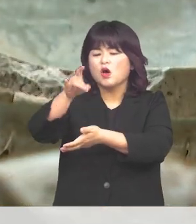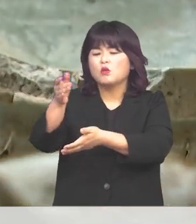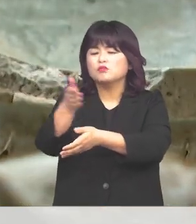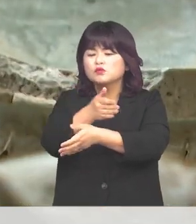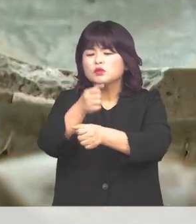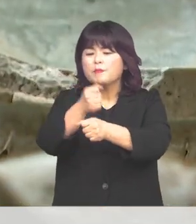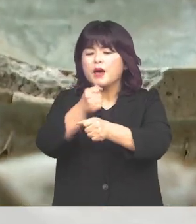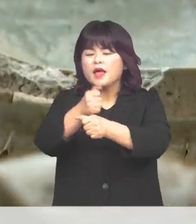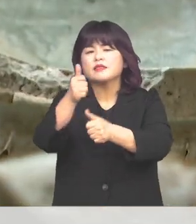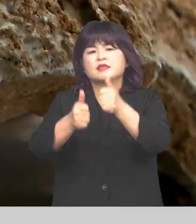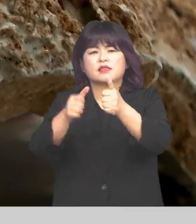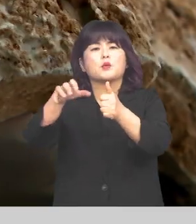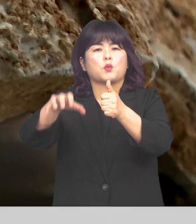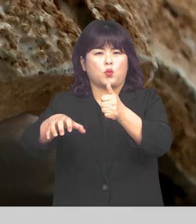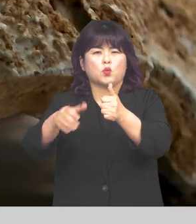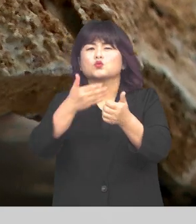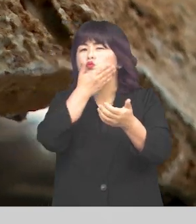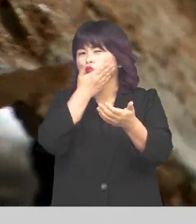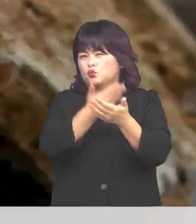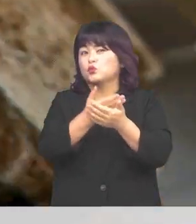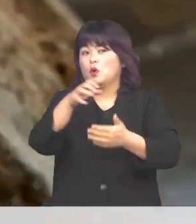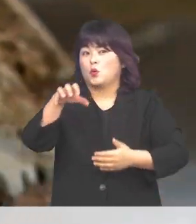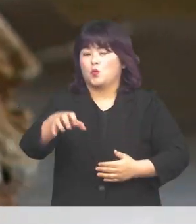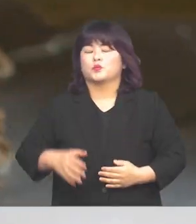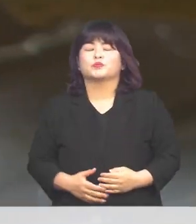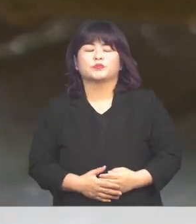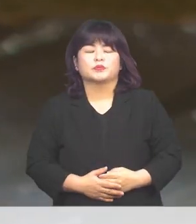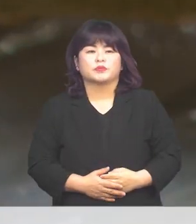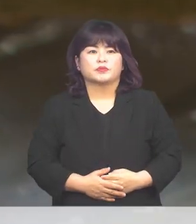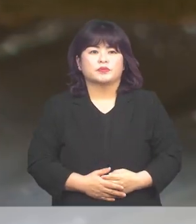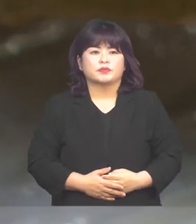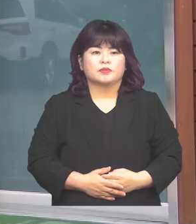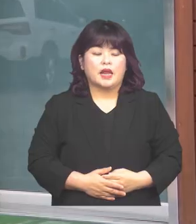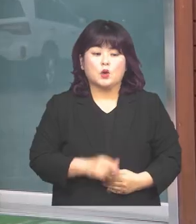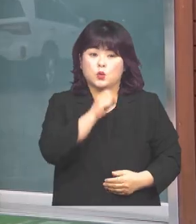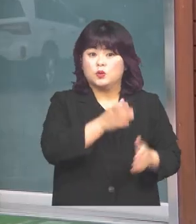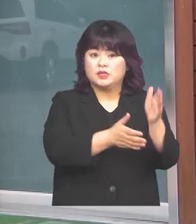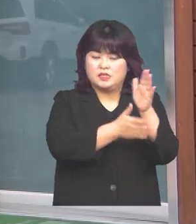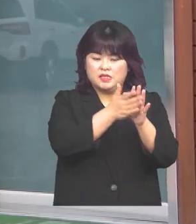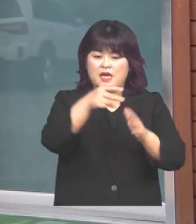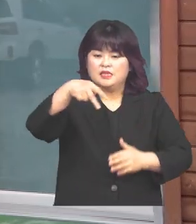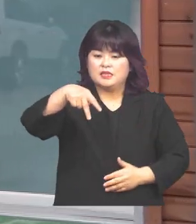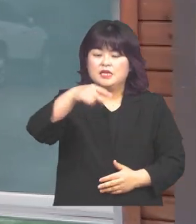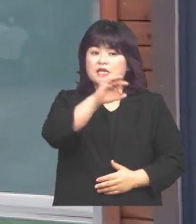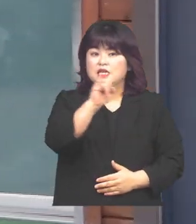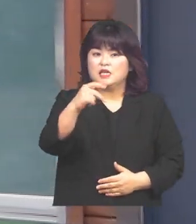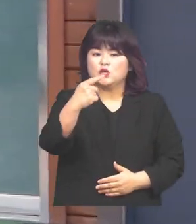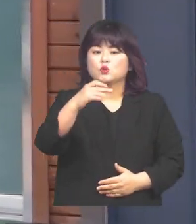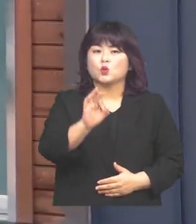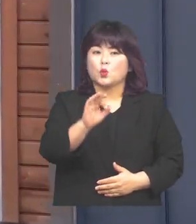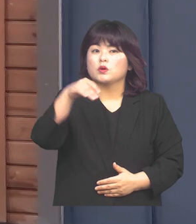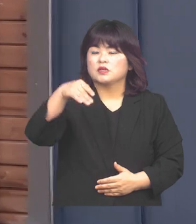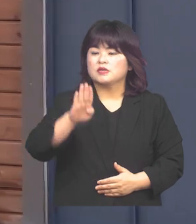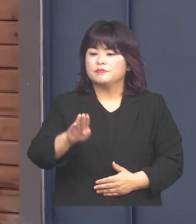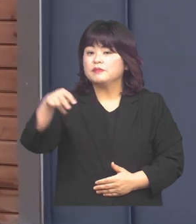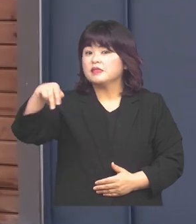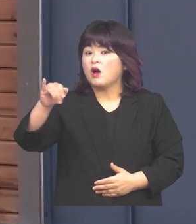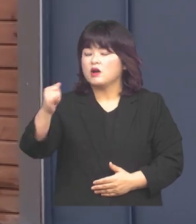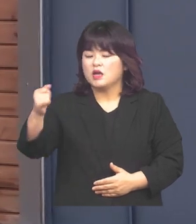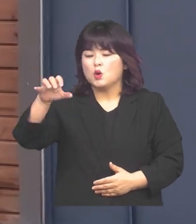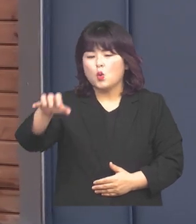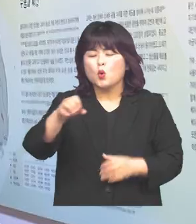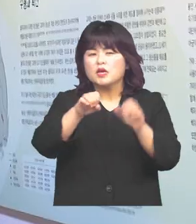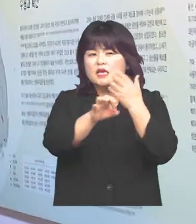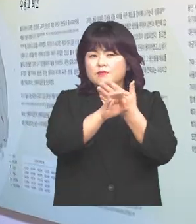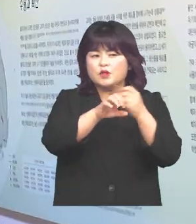자기 생산을 시험했던 그런 중요한 유적입니다. 시는 처인구 이동읍 서리 발굴 현장에